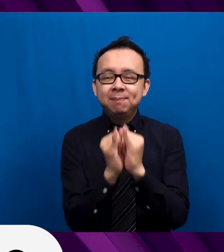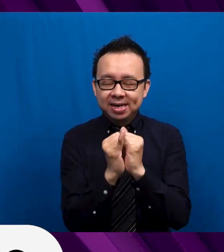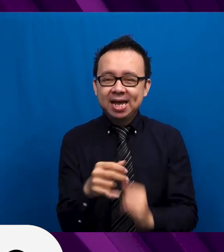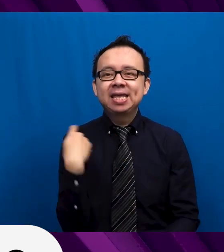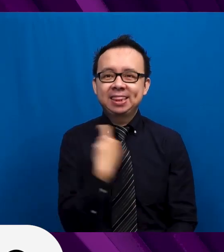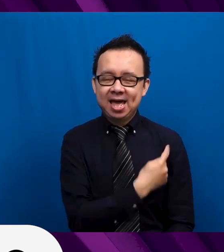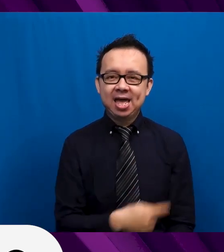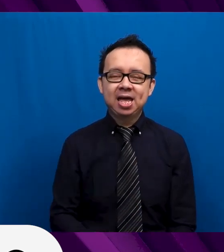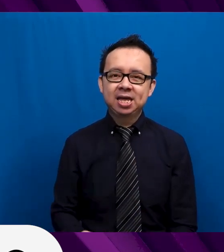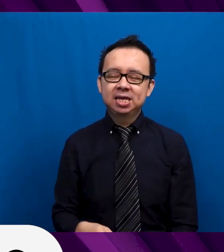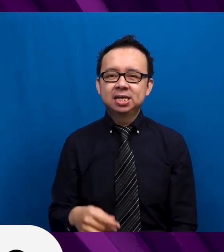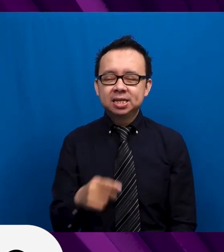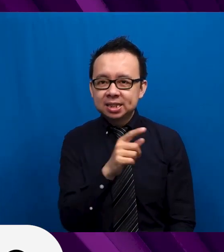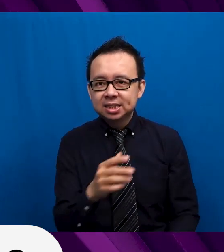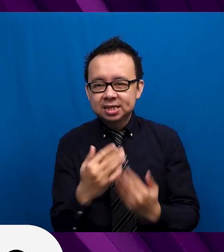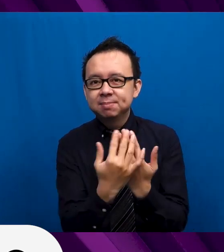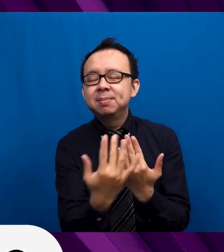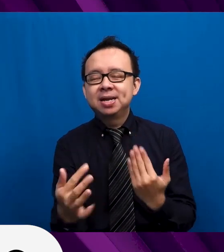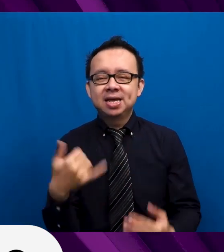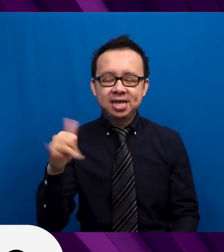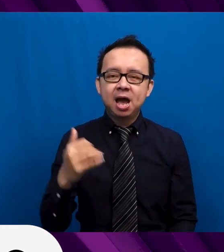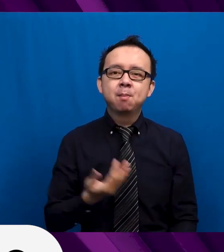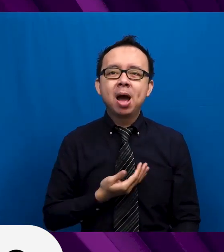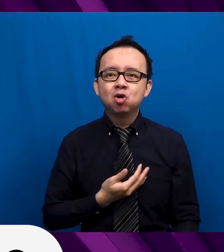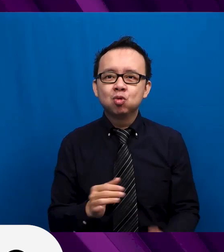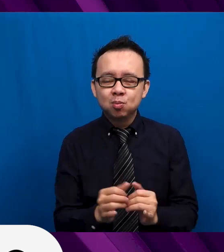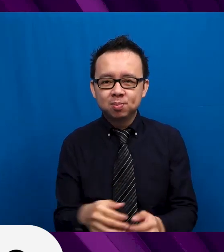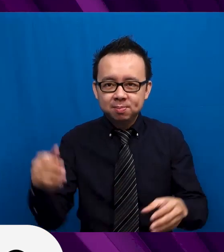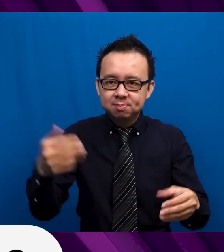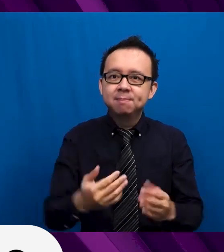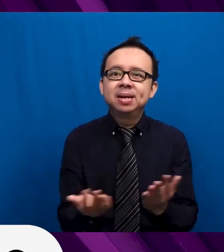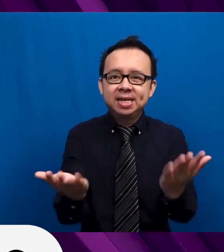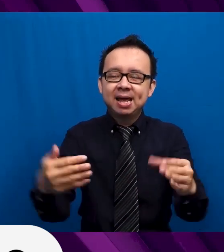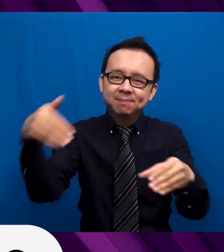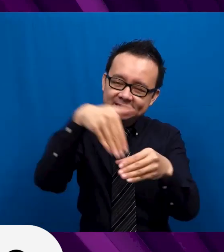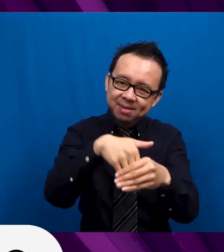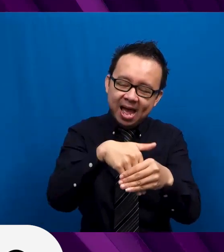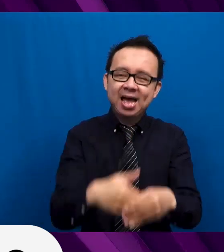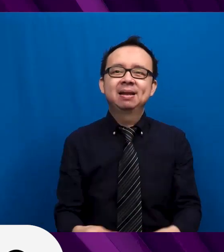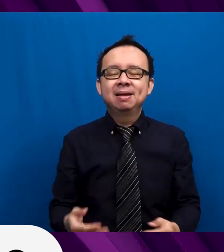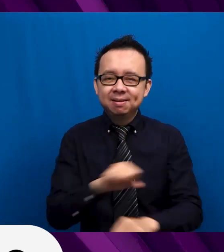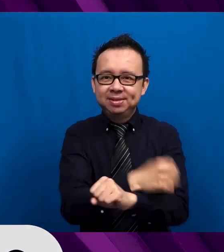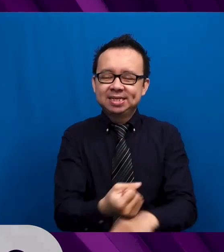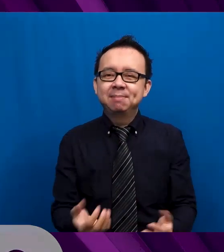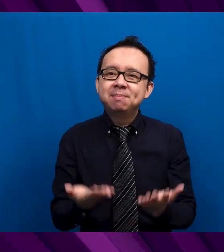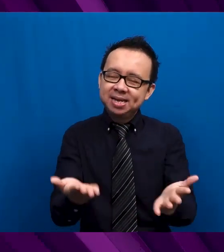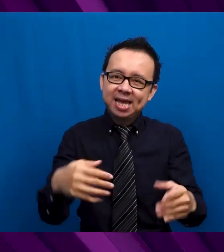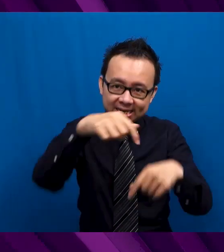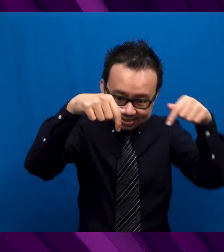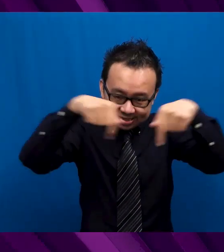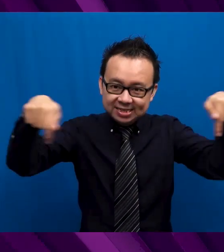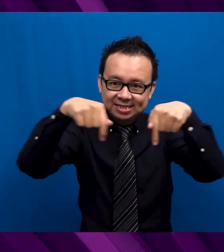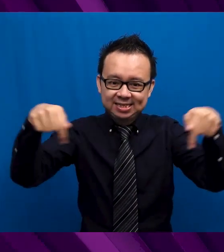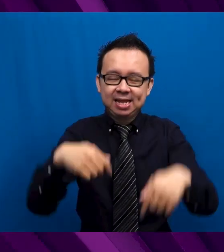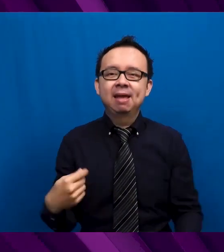bisa melakukannya melalui transfer ke nomor rekening yang tertera di layar Anda. Mari kita satukan hati kita, mari kita berdoa